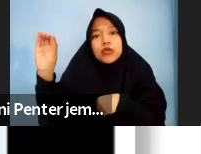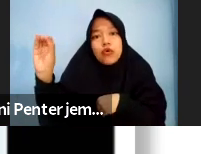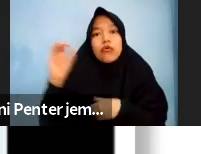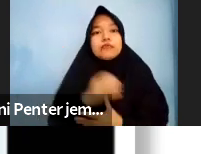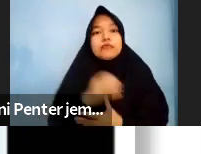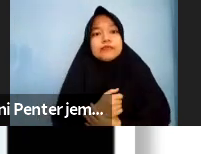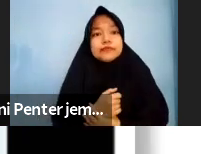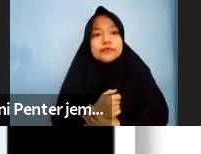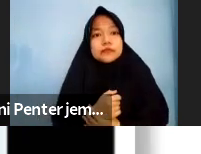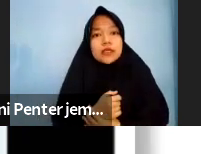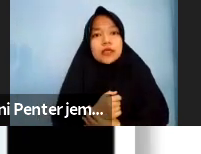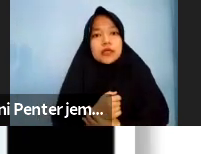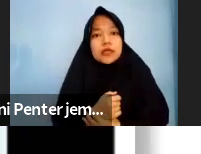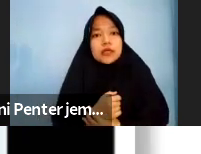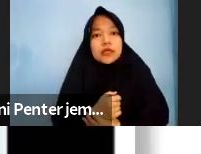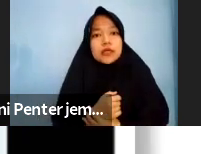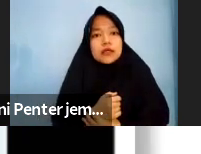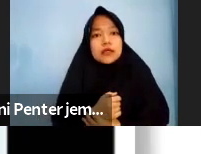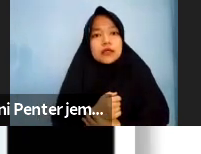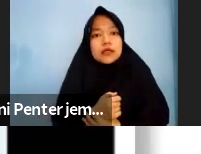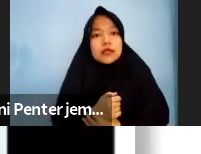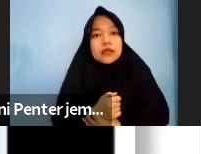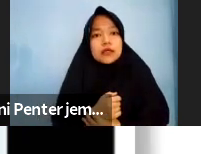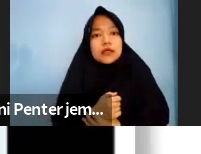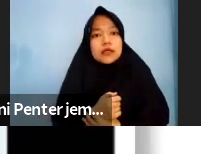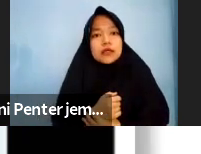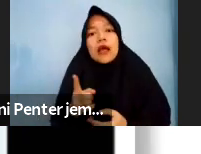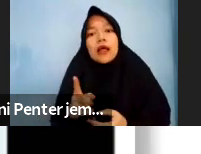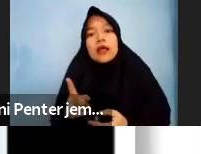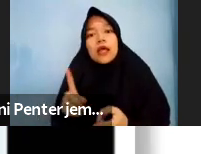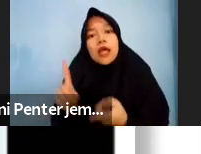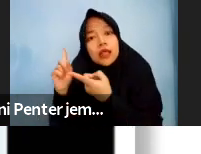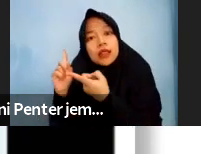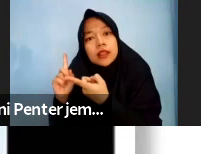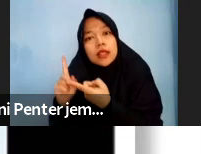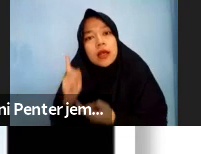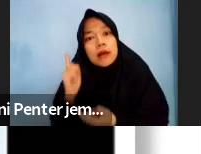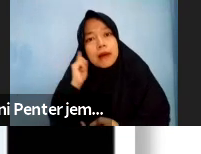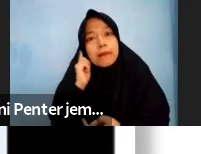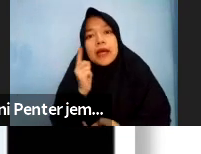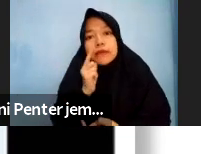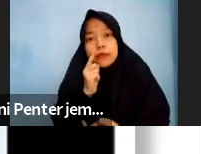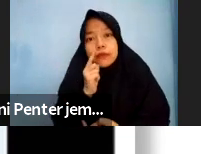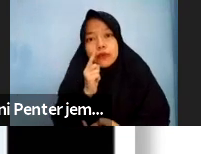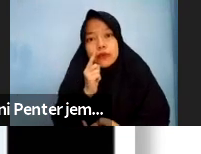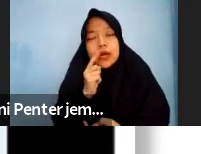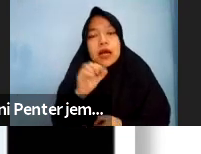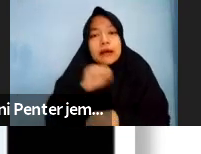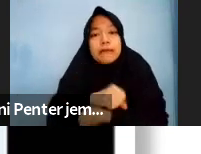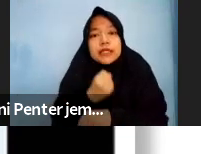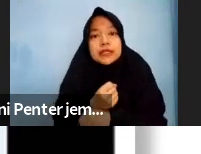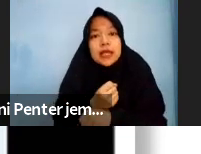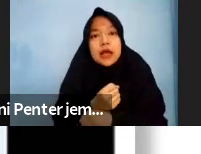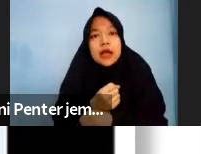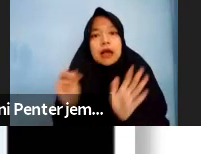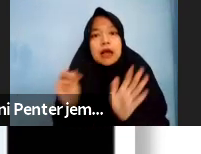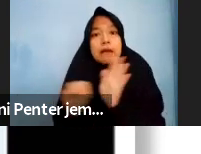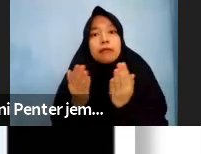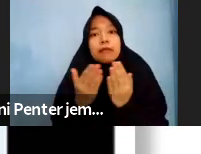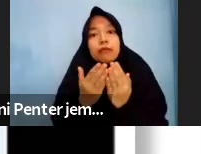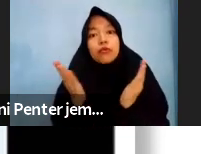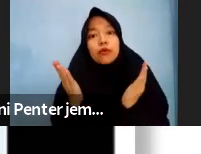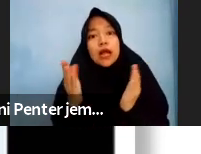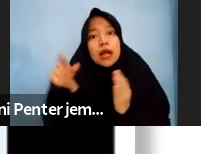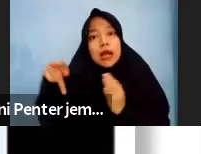buka Playstore lalu Bapak Ibu ketika radio edukasi nanti ada kelihatan eradikasi